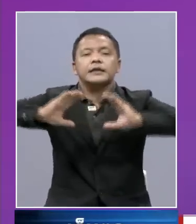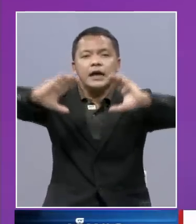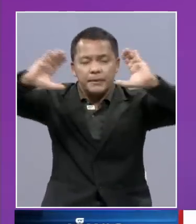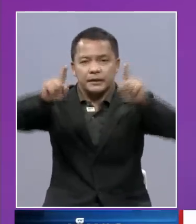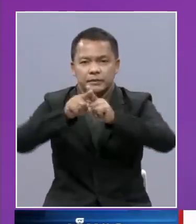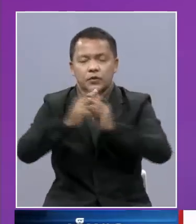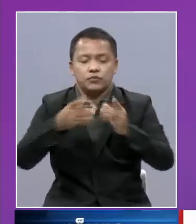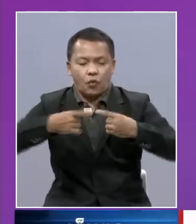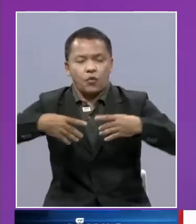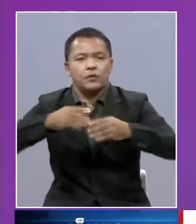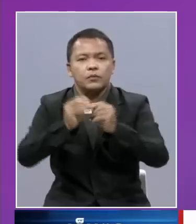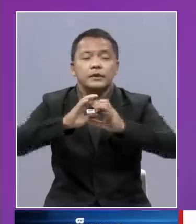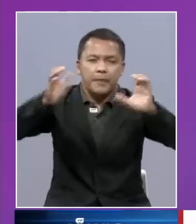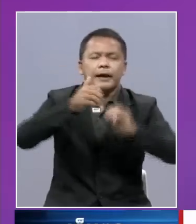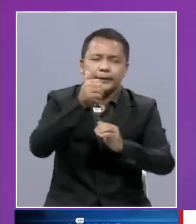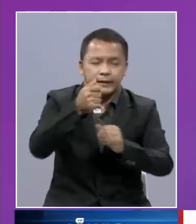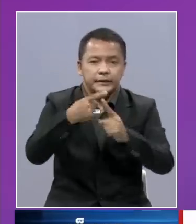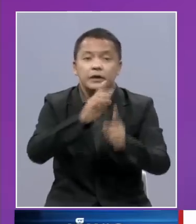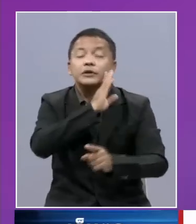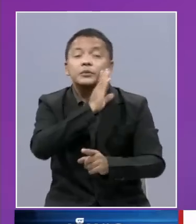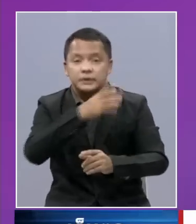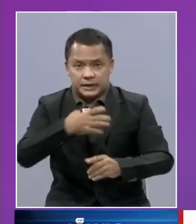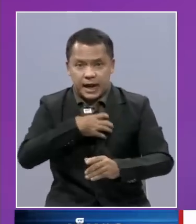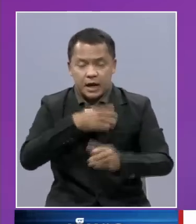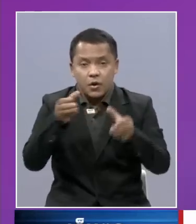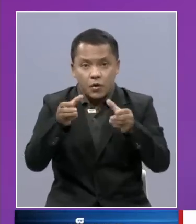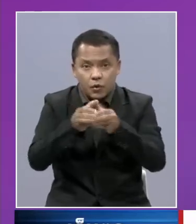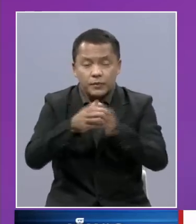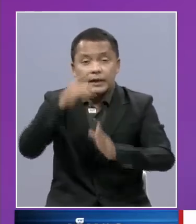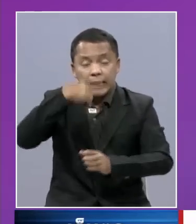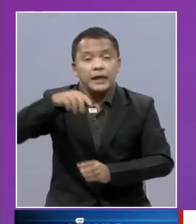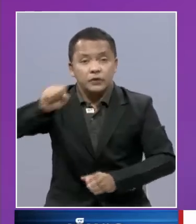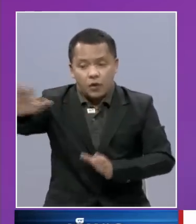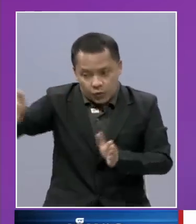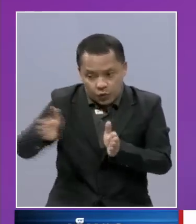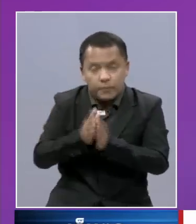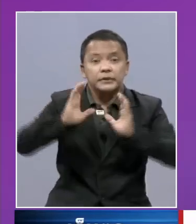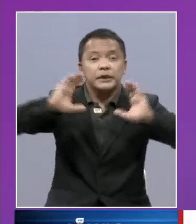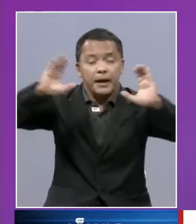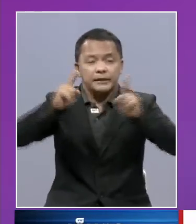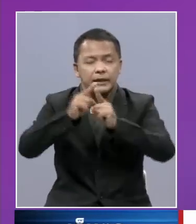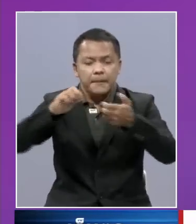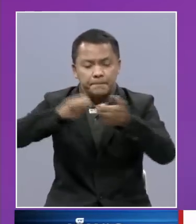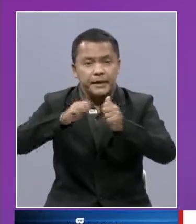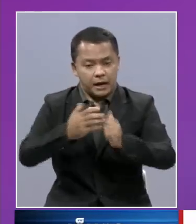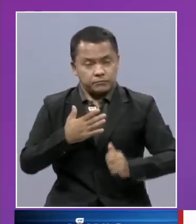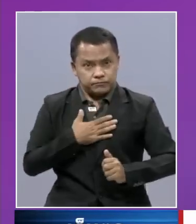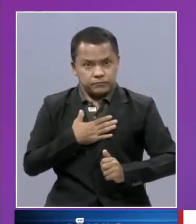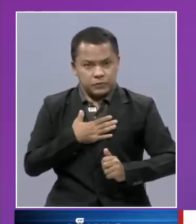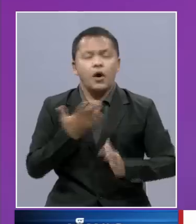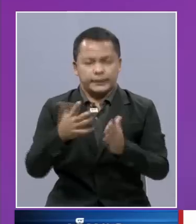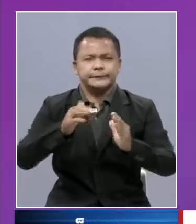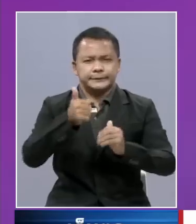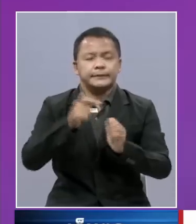ไม่ว่าเราจะเป็นฝ่ายค้านหรือว่าฝ่ายรัฐบาลแล้วถ้าหากต้องการเสียงของไทยสร้างไทยเข้ามาร่วมรัฐบาลแต่ว่าติดขัดที่ตัวผม